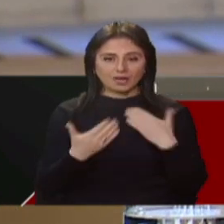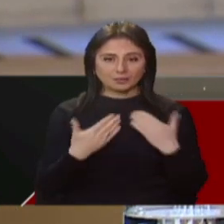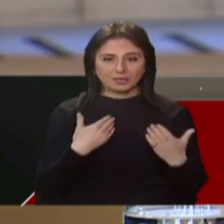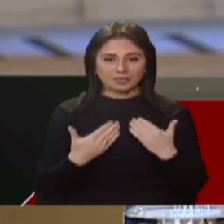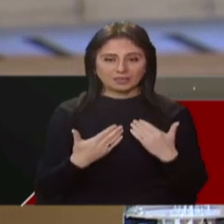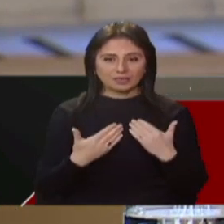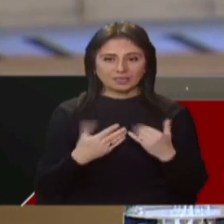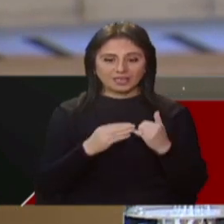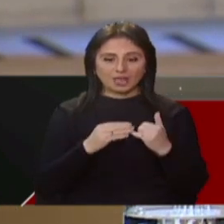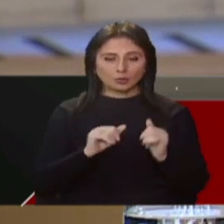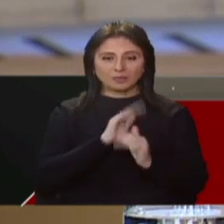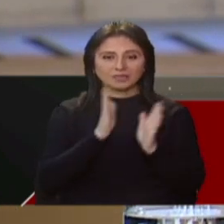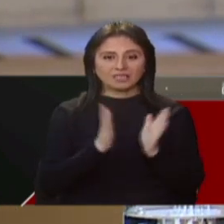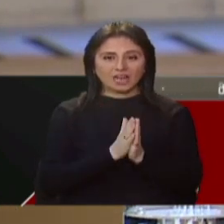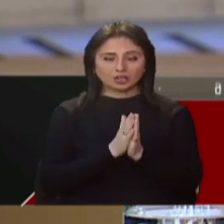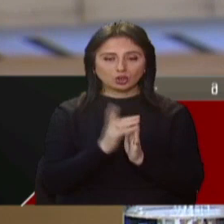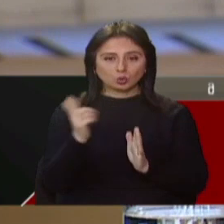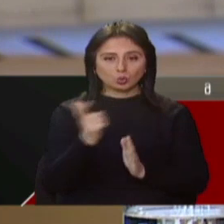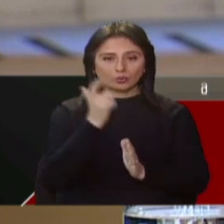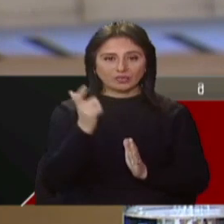etmanetis territorium tianobas da